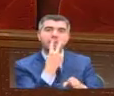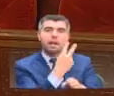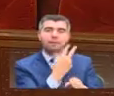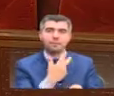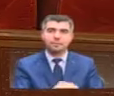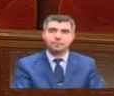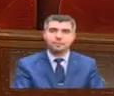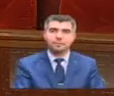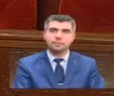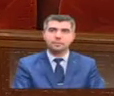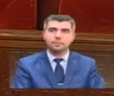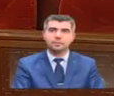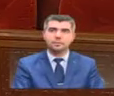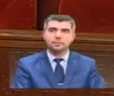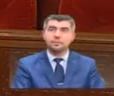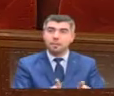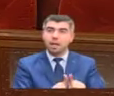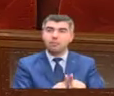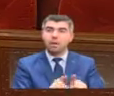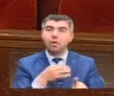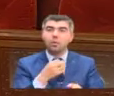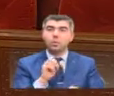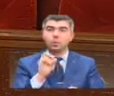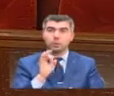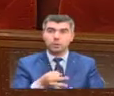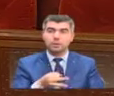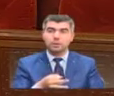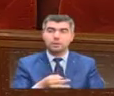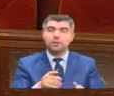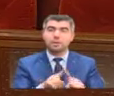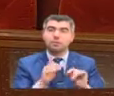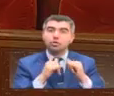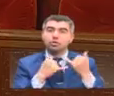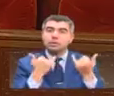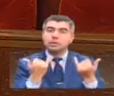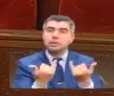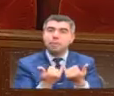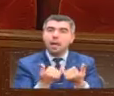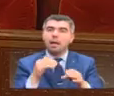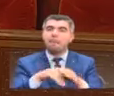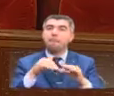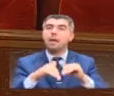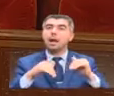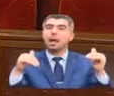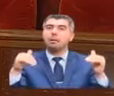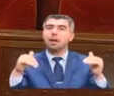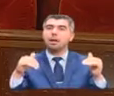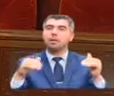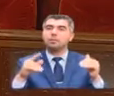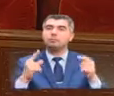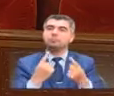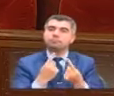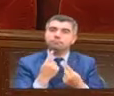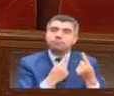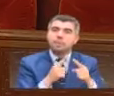إذا كيفاش فعلا مع المواطنين في اللجنة؟ راني عطيت للسادة البرلمانيين والبرلمانيات جوج